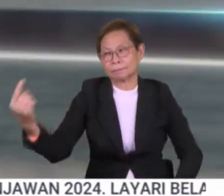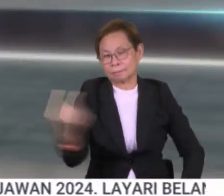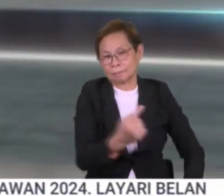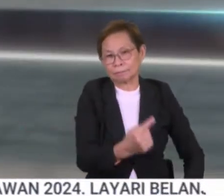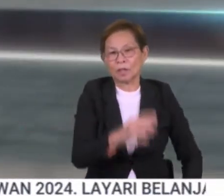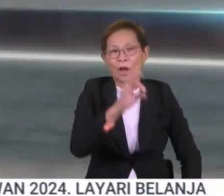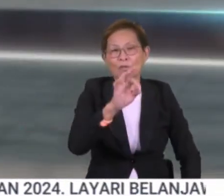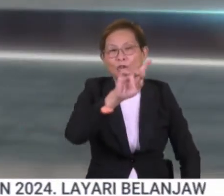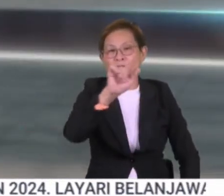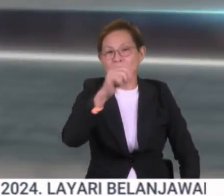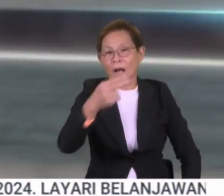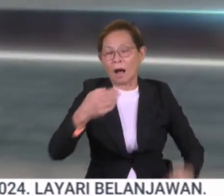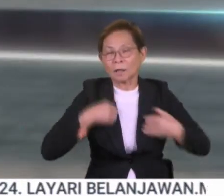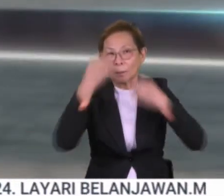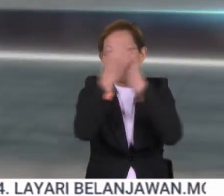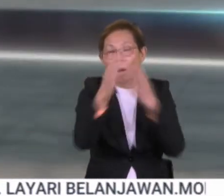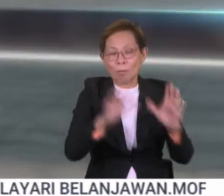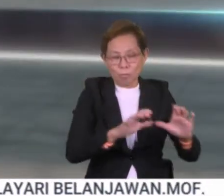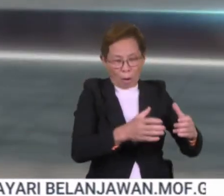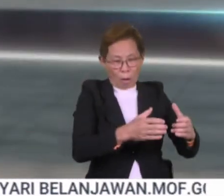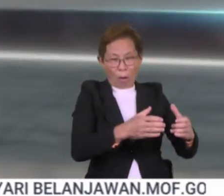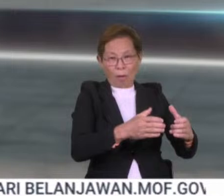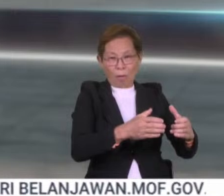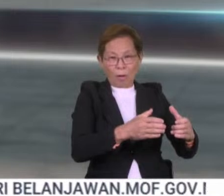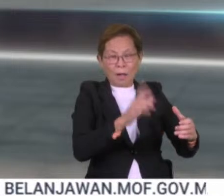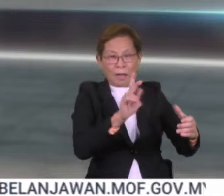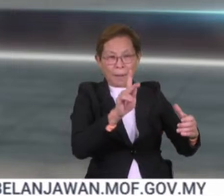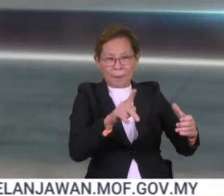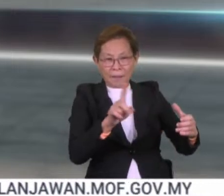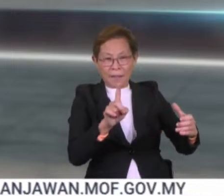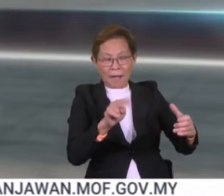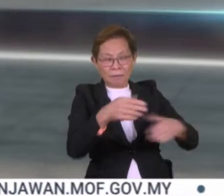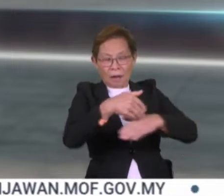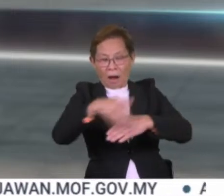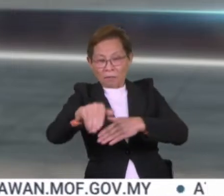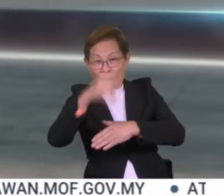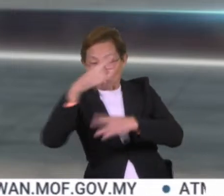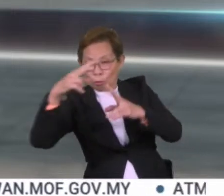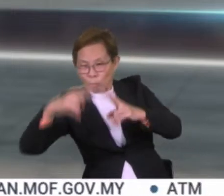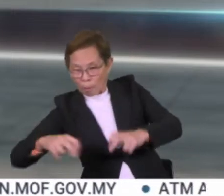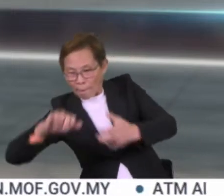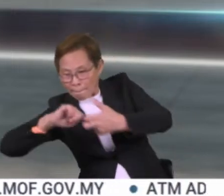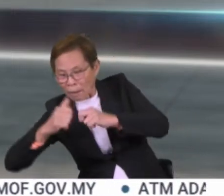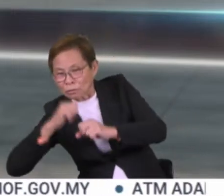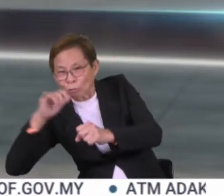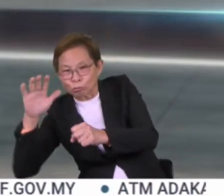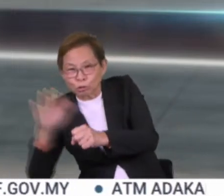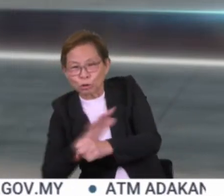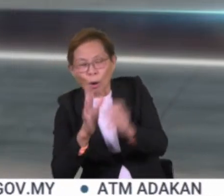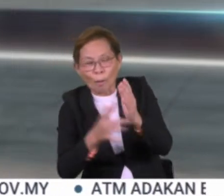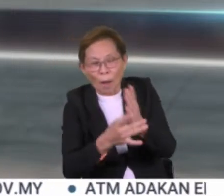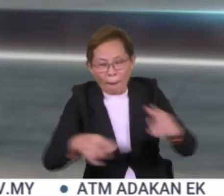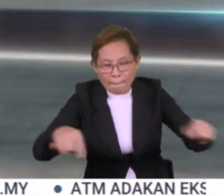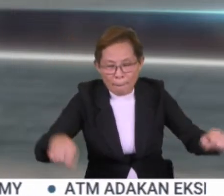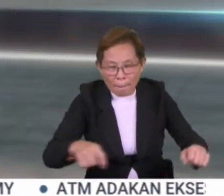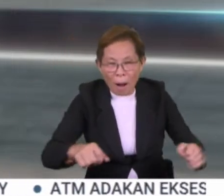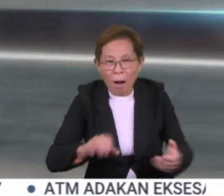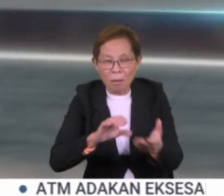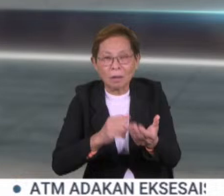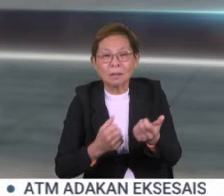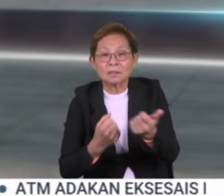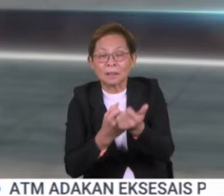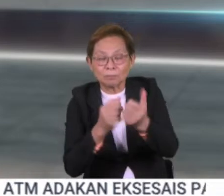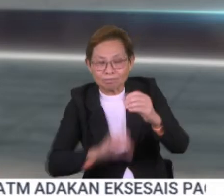Ya, Fuziah turut memaklumkan satu pasukan khas KPDN digerakkan bagi menyiasat masalah kekurangan minyak masak bersubsidi